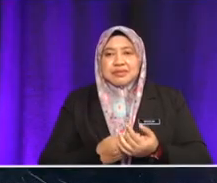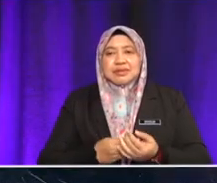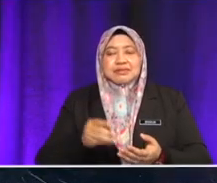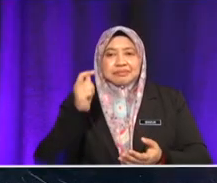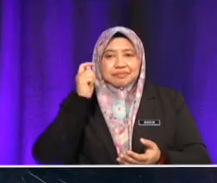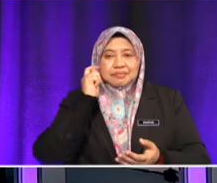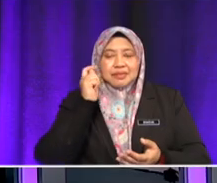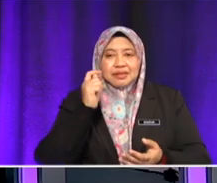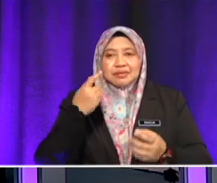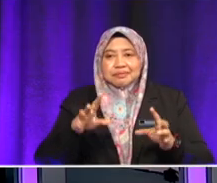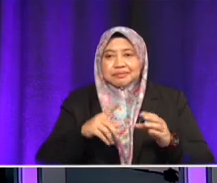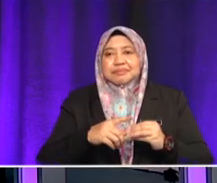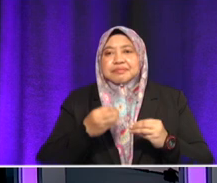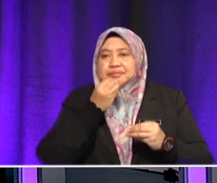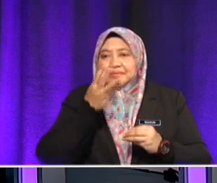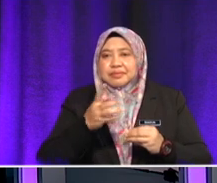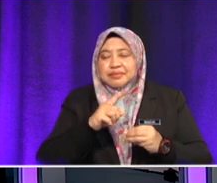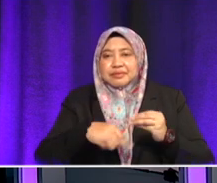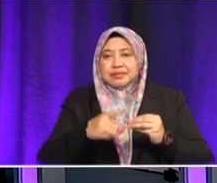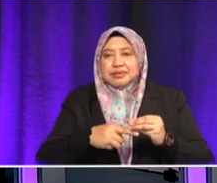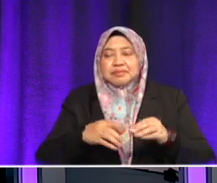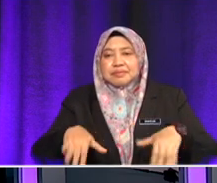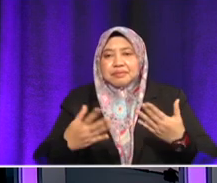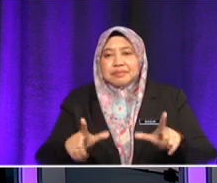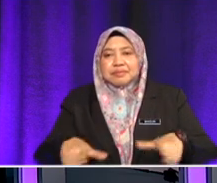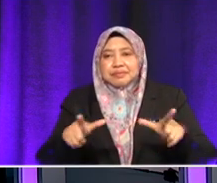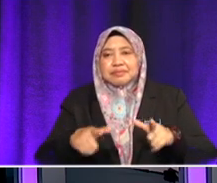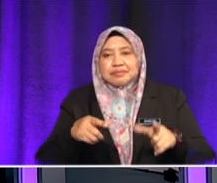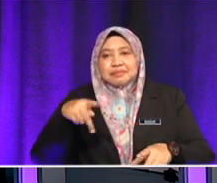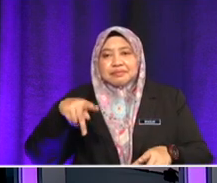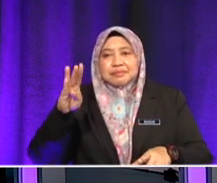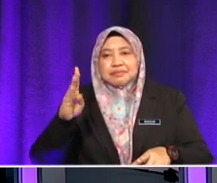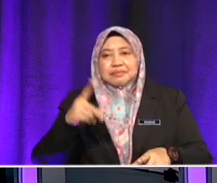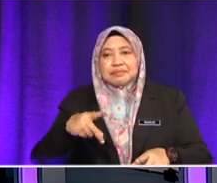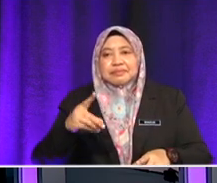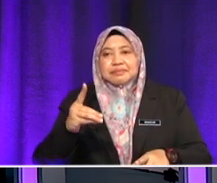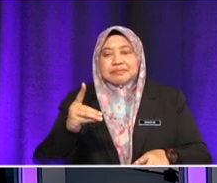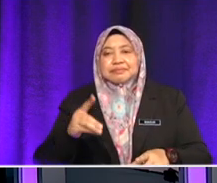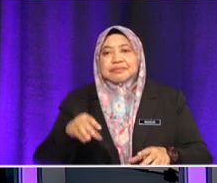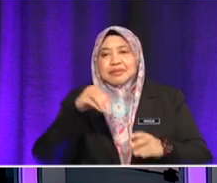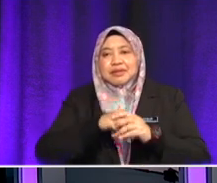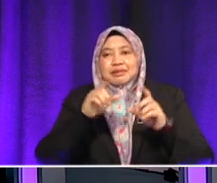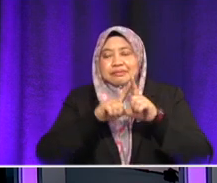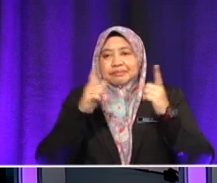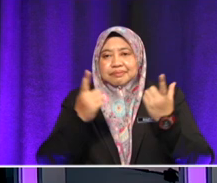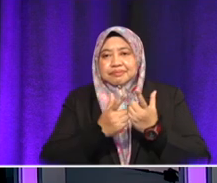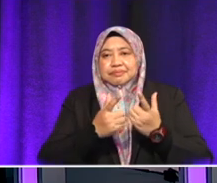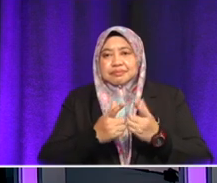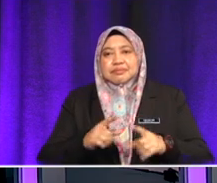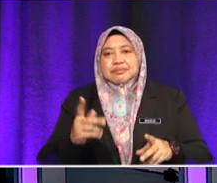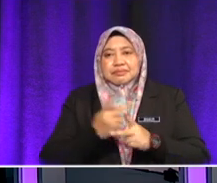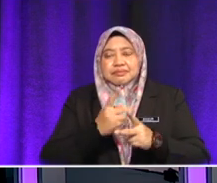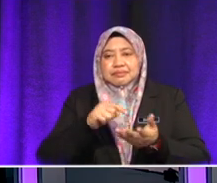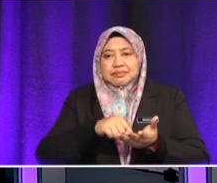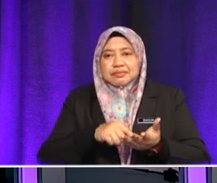kita Terangkan pelaksanaan PBD pencak silat bilik darja secara umum di dalam kelas tetapi pada kali